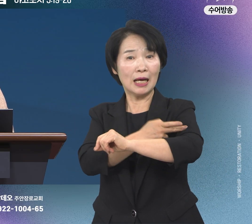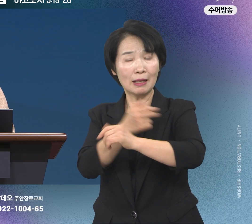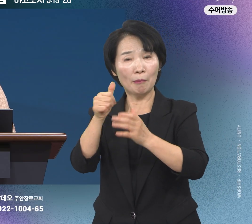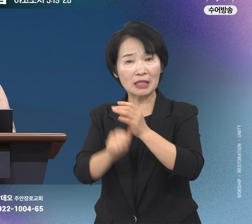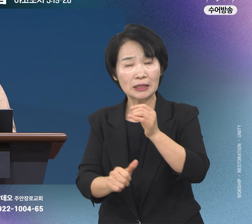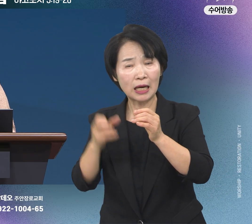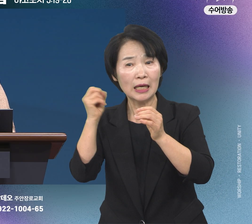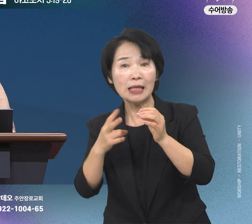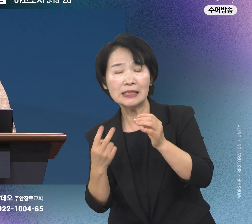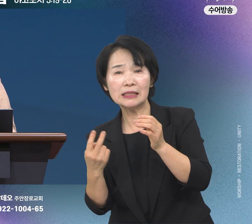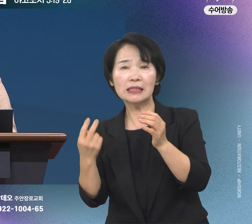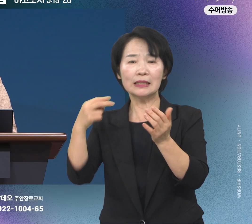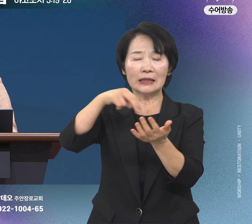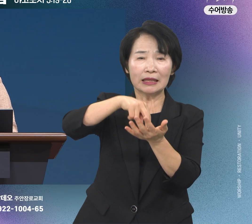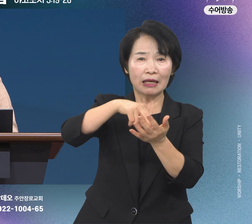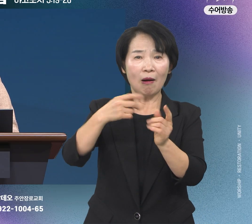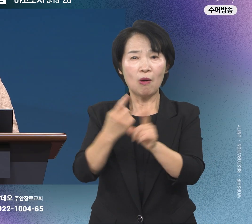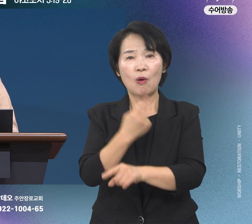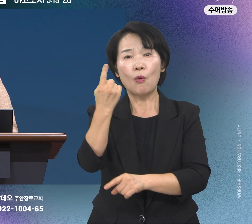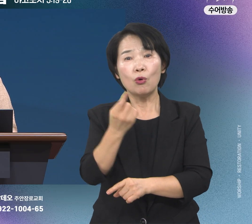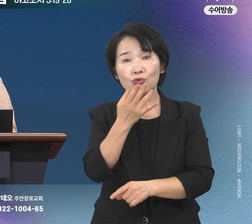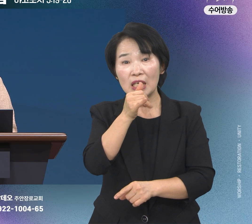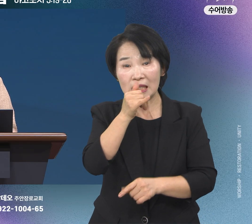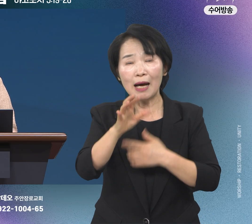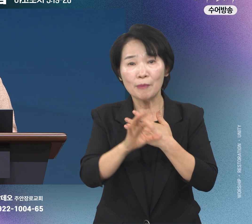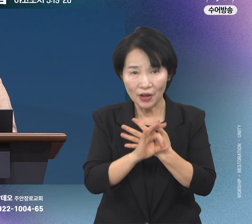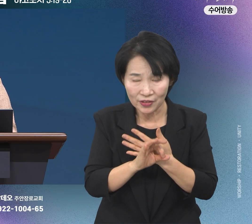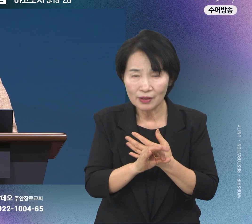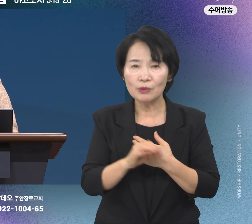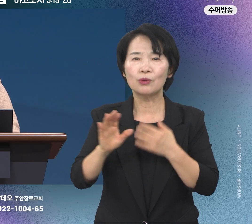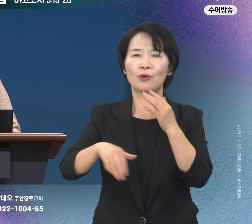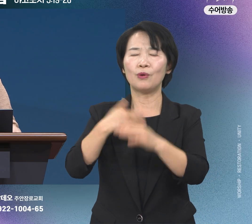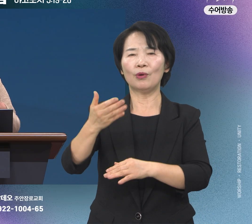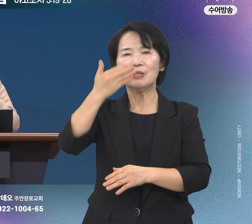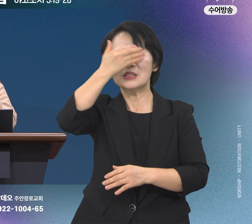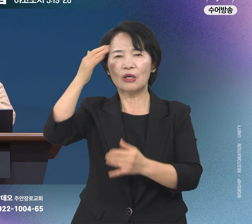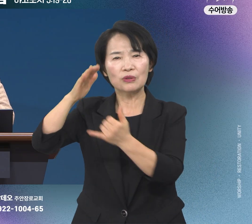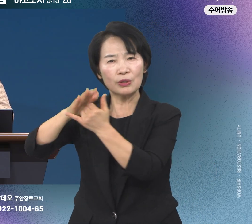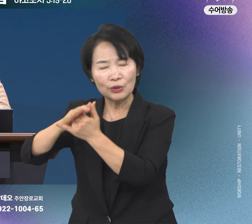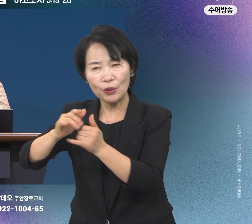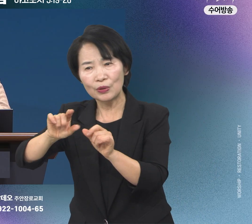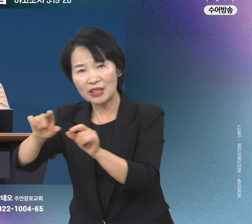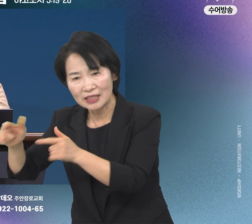다음 세대든 이단에 빠진 사람이든 내 최선을 드리겠다.